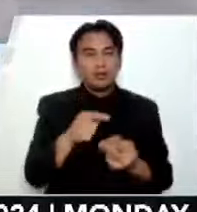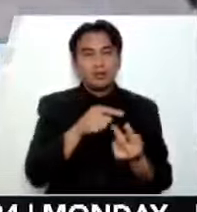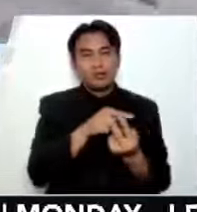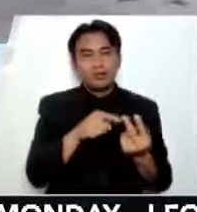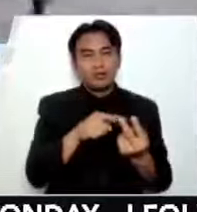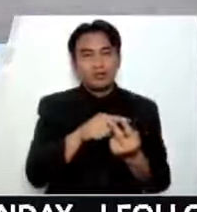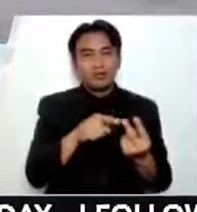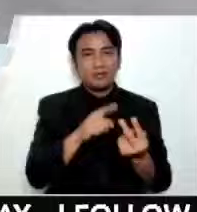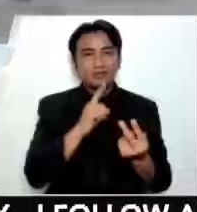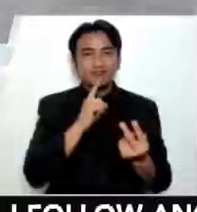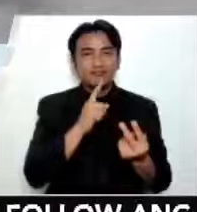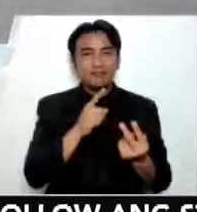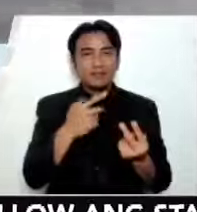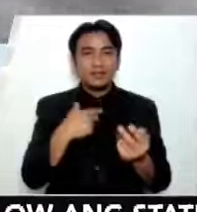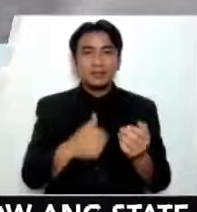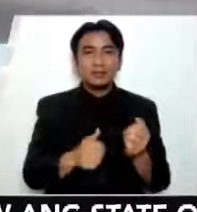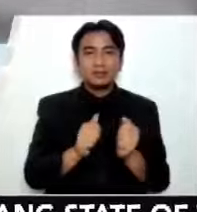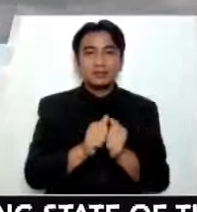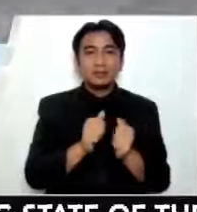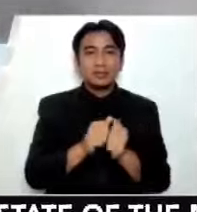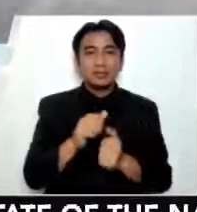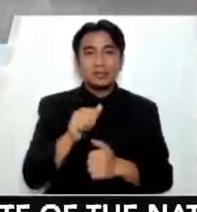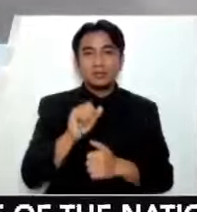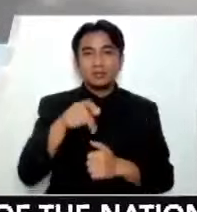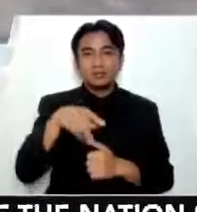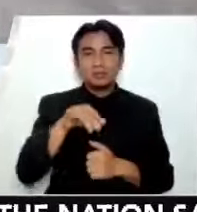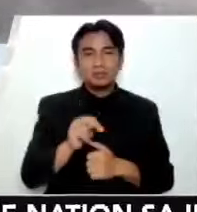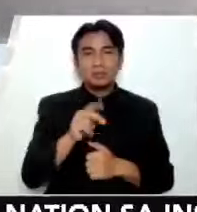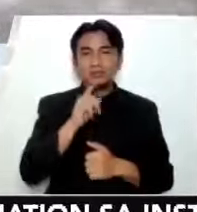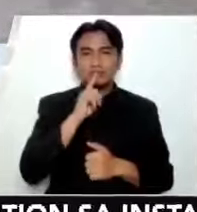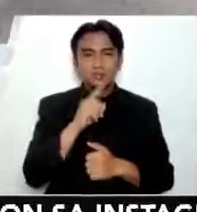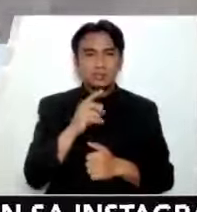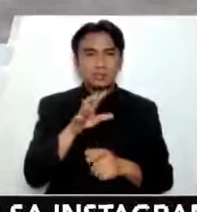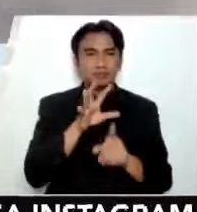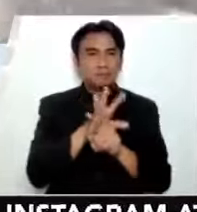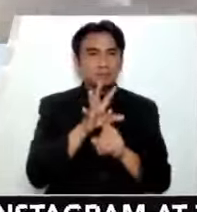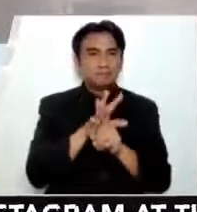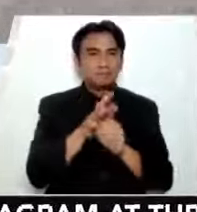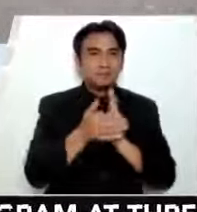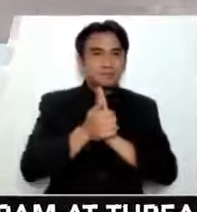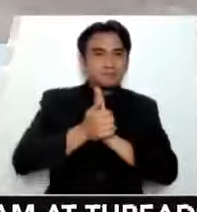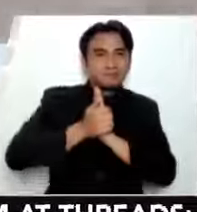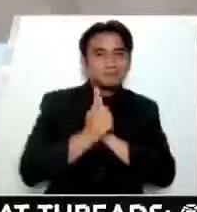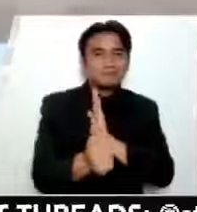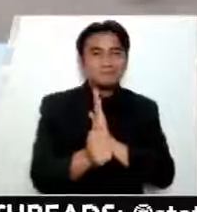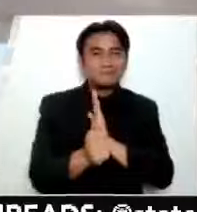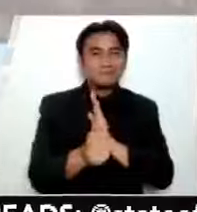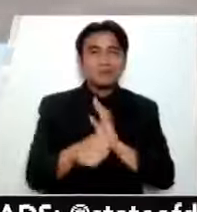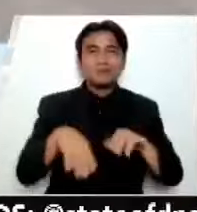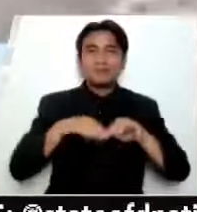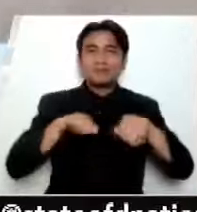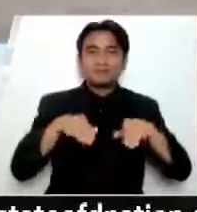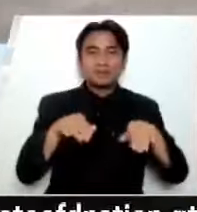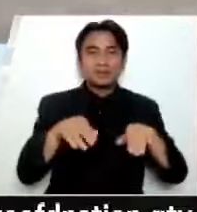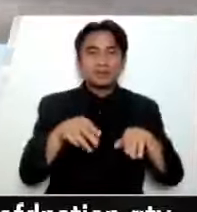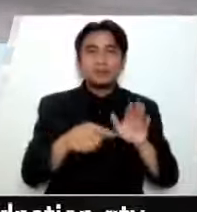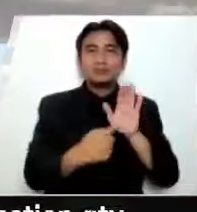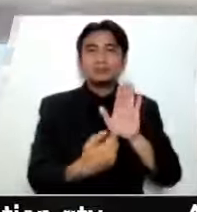Aspie na Rottweiler na si Jasmine ang gagaling magpakitang gilas. Kitang-kita ang pag-e-enjoy ng mga alaga sa